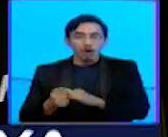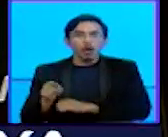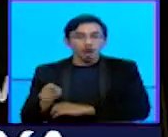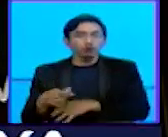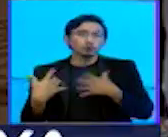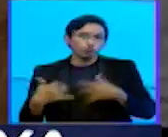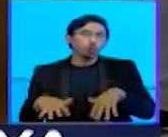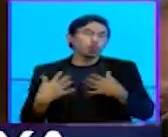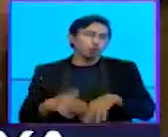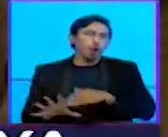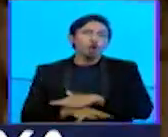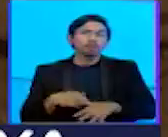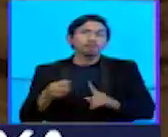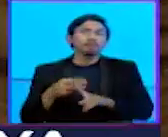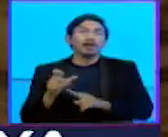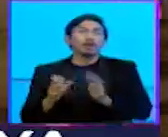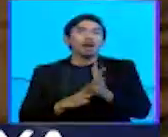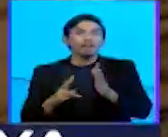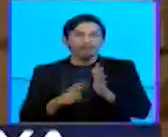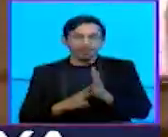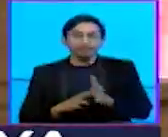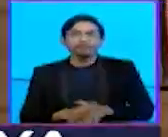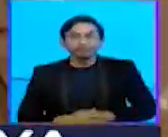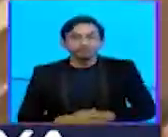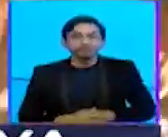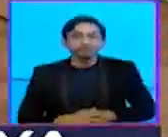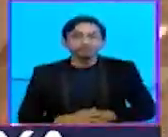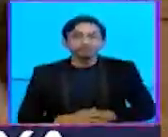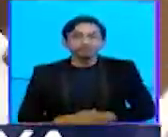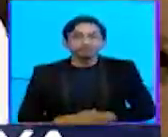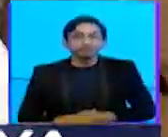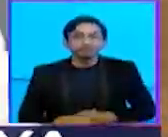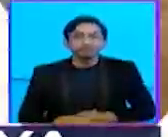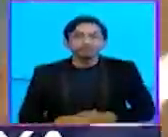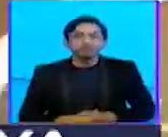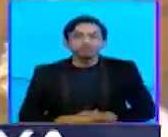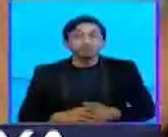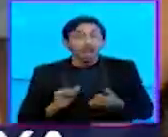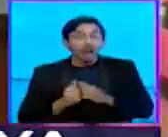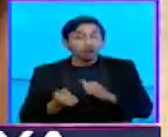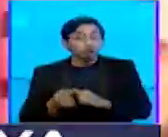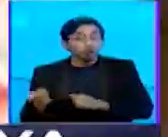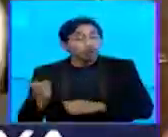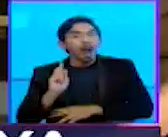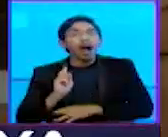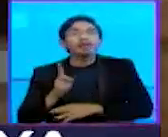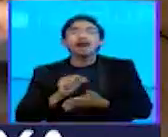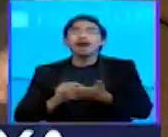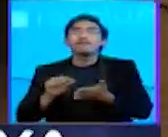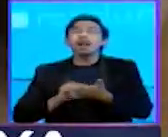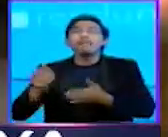oleh BUMN Asuransi setelah asuransi Jiwasraya. Bahkan kasus ini masih melibatkan nama-nama yang sama di kasus